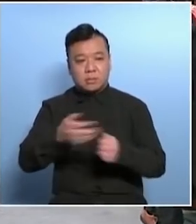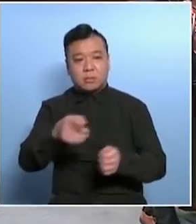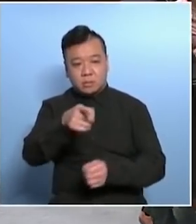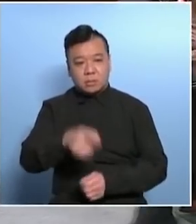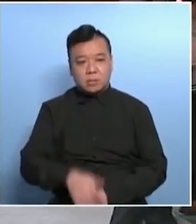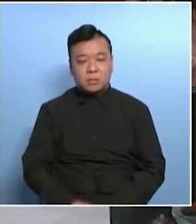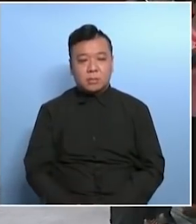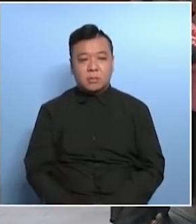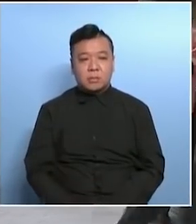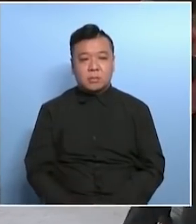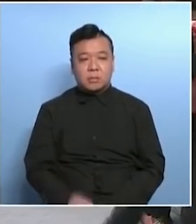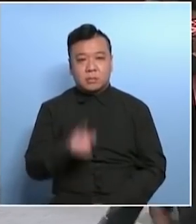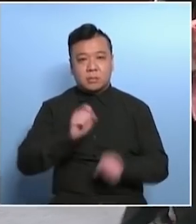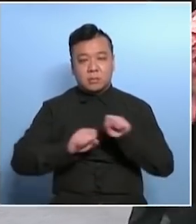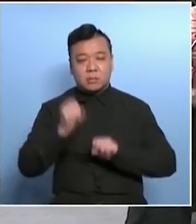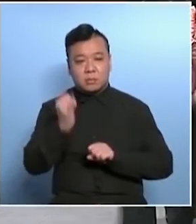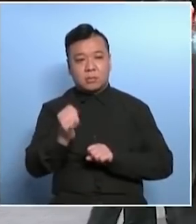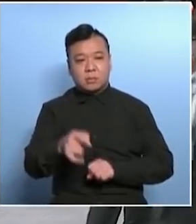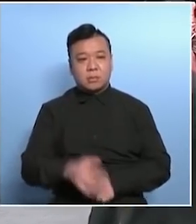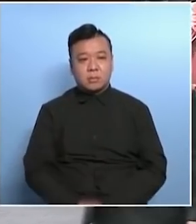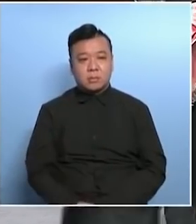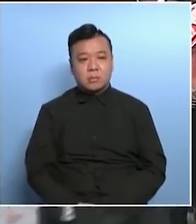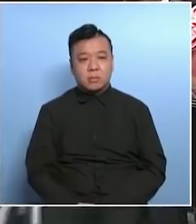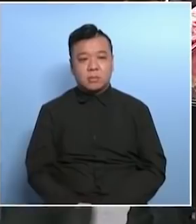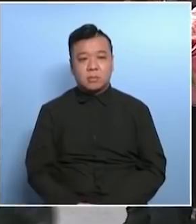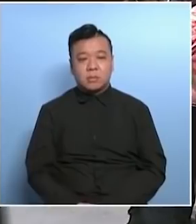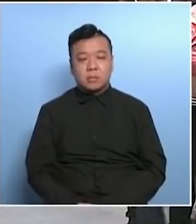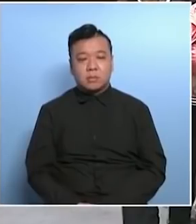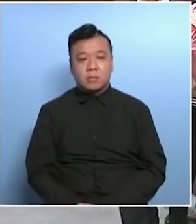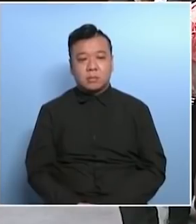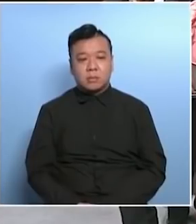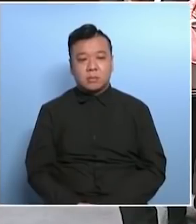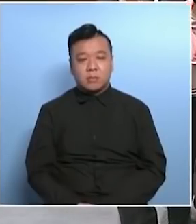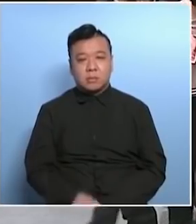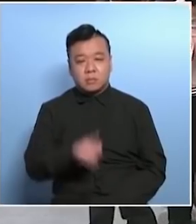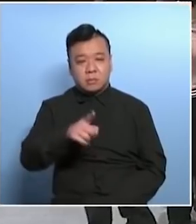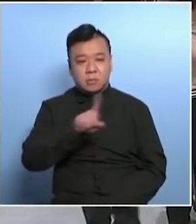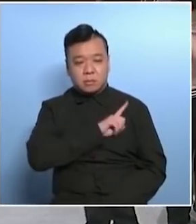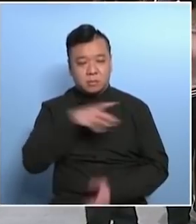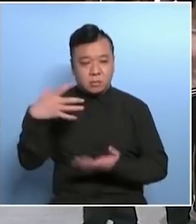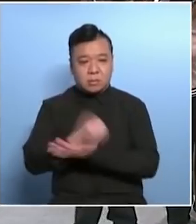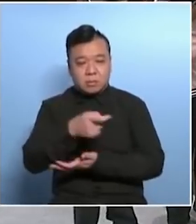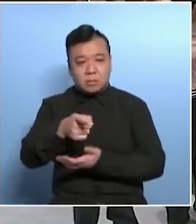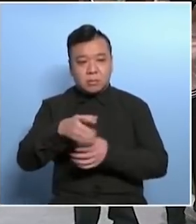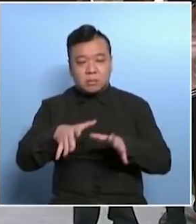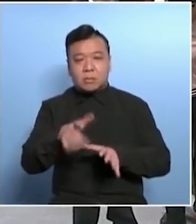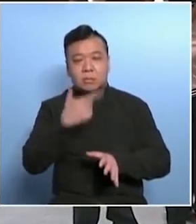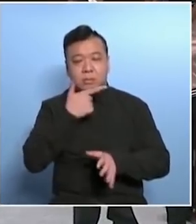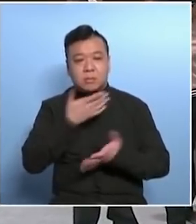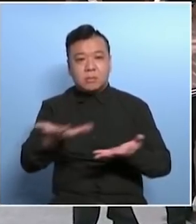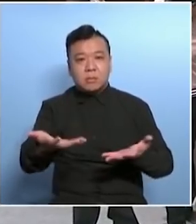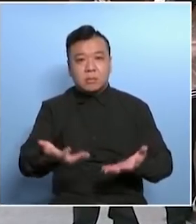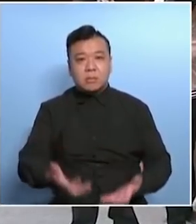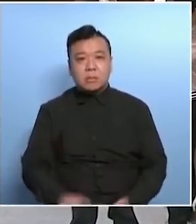權啊！ 你哋行為不檢啊！將黃碧雲 你濫權啊！點解唔處理議員嘅問題？規程問題